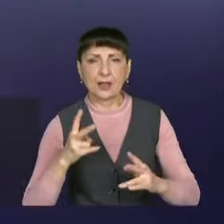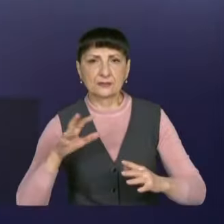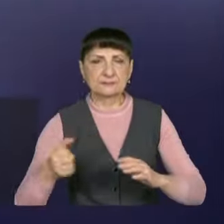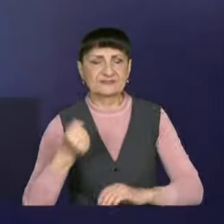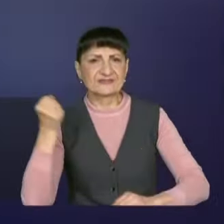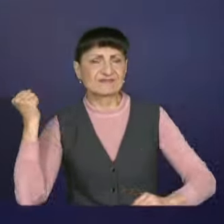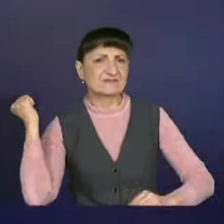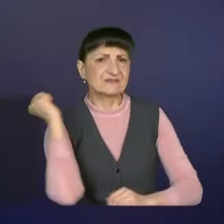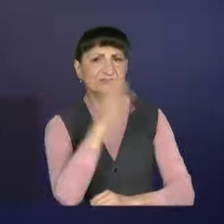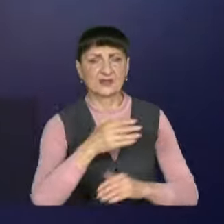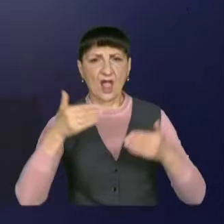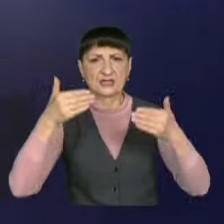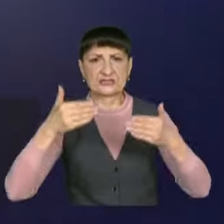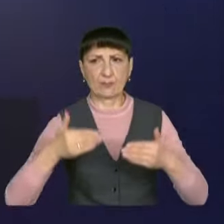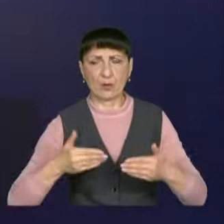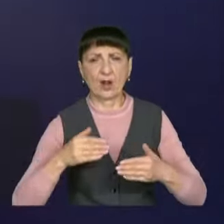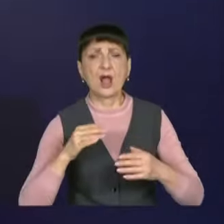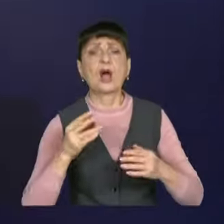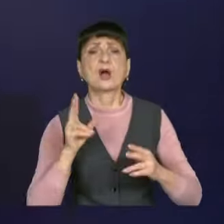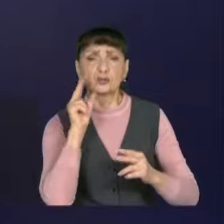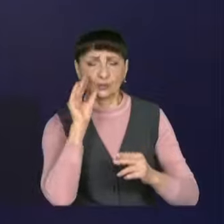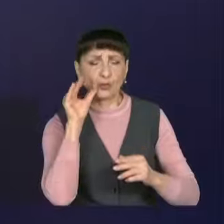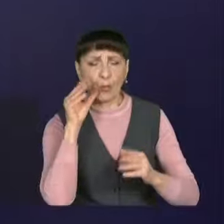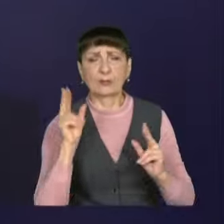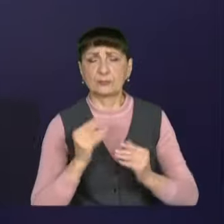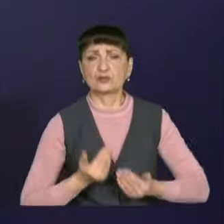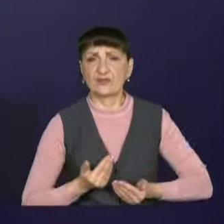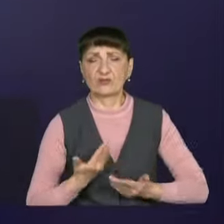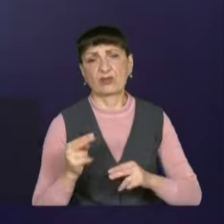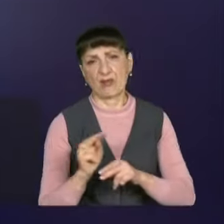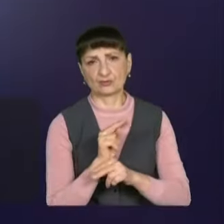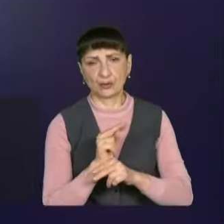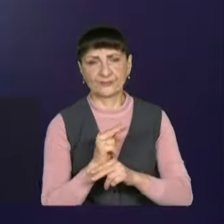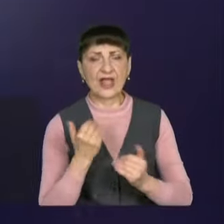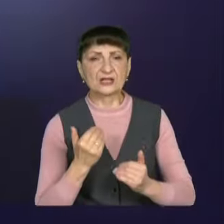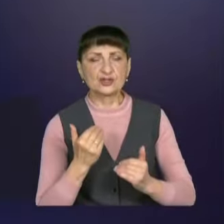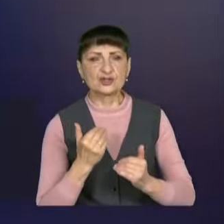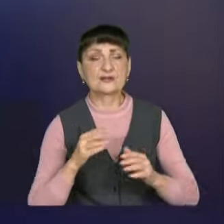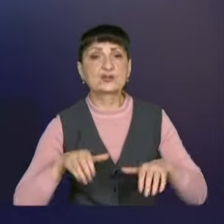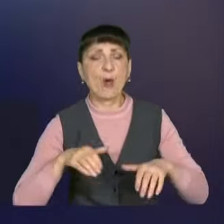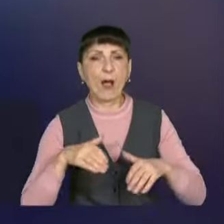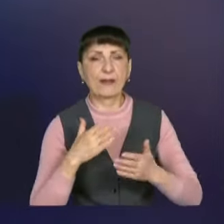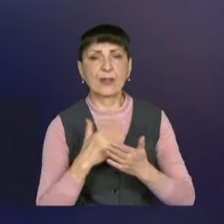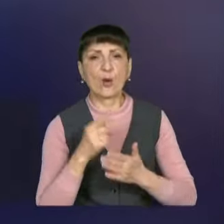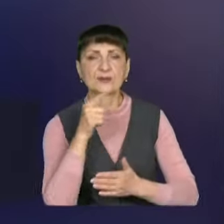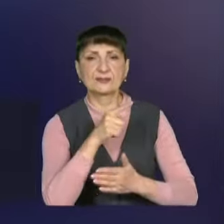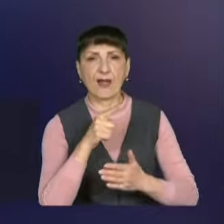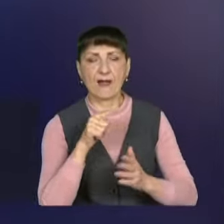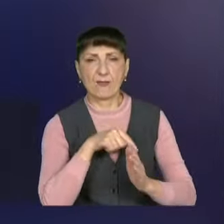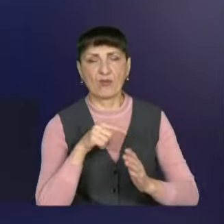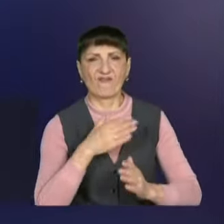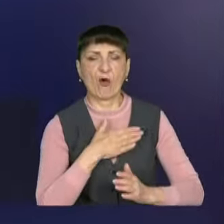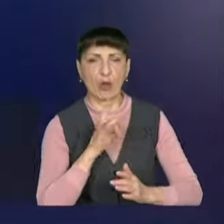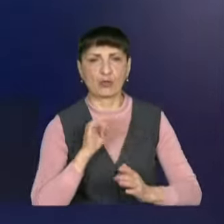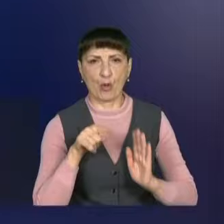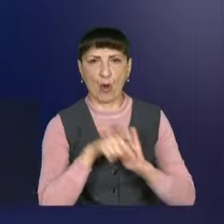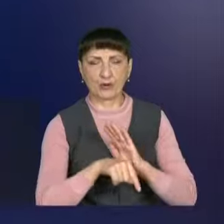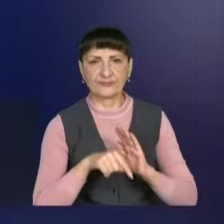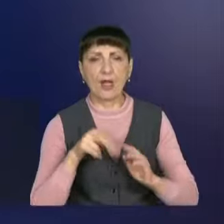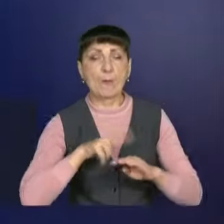раз силой швырнул ее. Щенок выжил, и теперь ему требуется лечение. Сейчас четвероногий находится на передержке у волонтеров. По